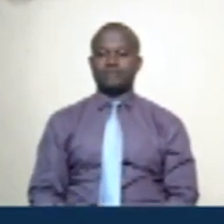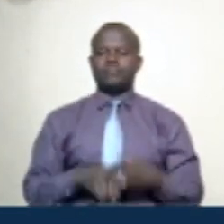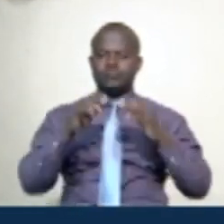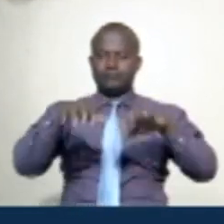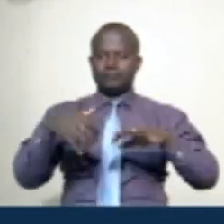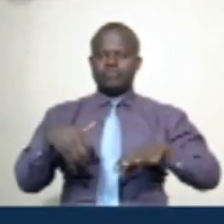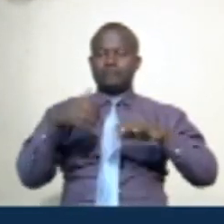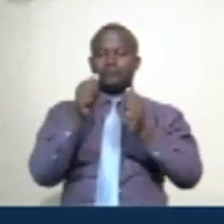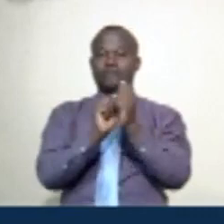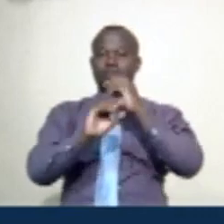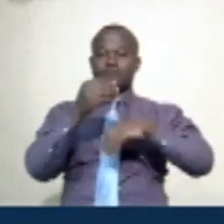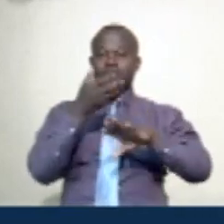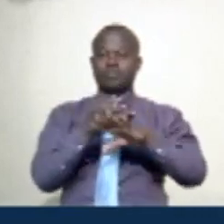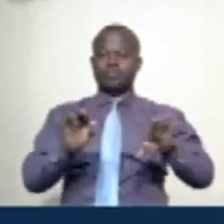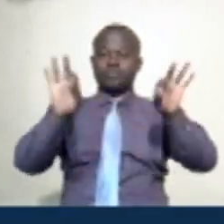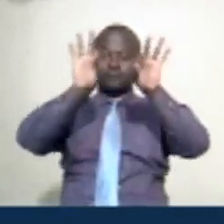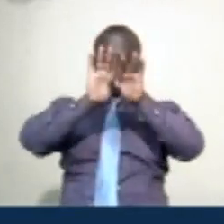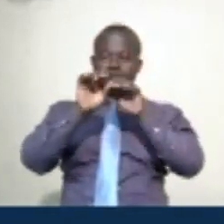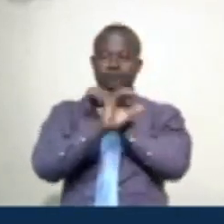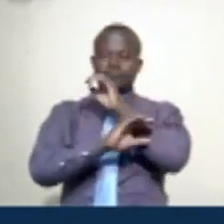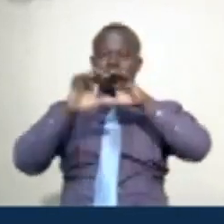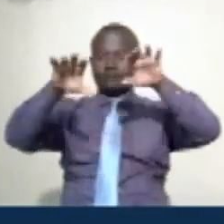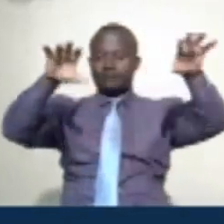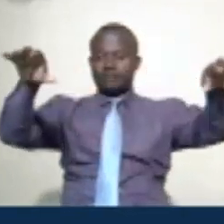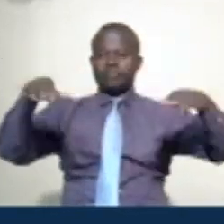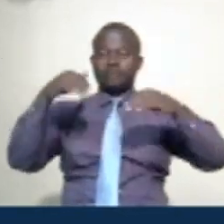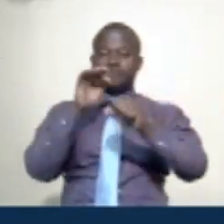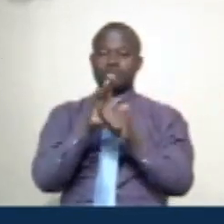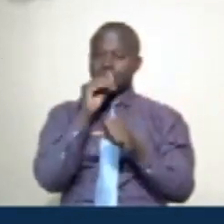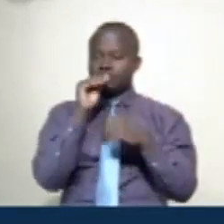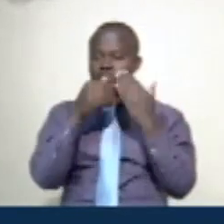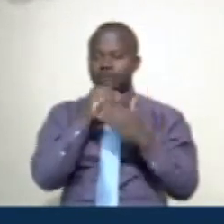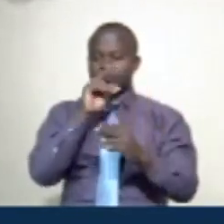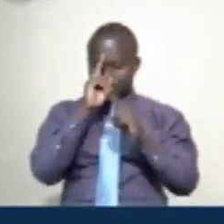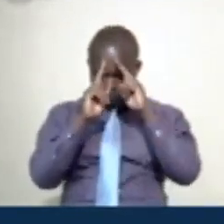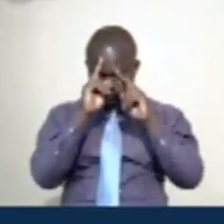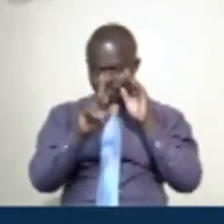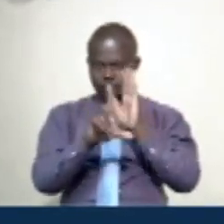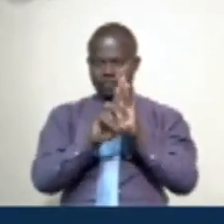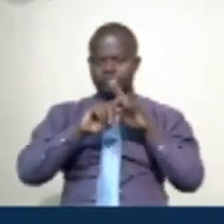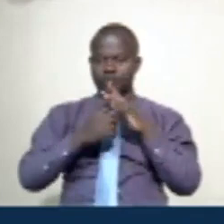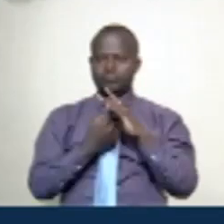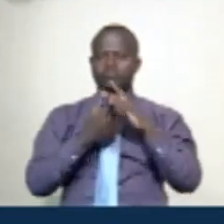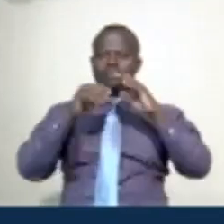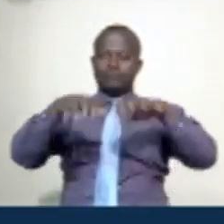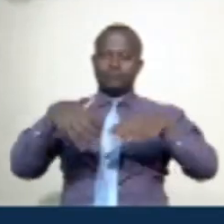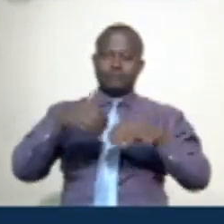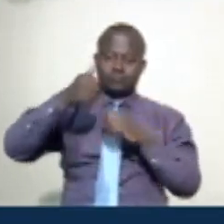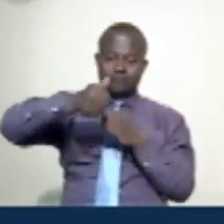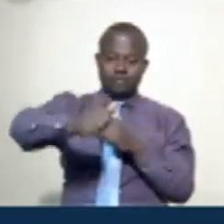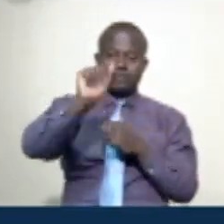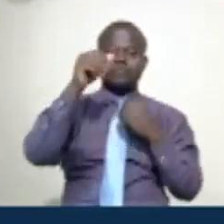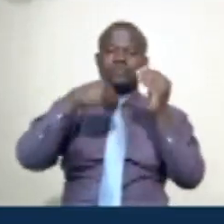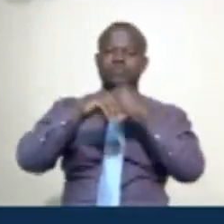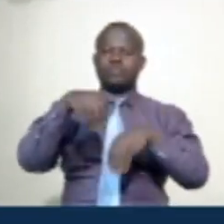ubucukuzi n'ubucuruzi bw'amabuye y'agaciro mu bihugu byo mu karere k'ibiyaga bigari bakunze kuvugwaho kutubahiriza amategeko uhereye mu bucukuzi nyirizina n'ubucuruzi